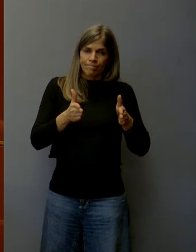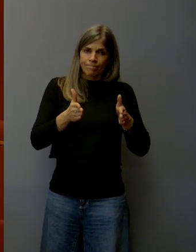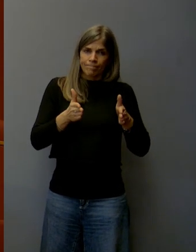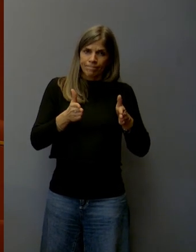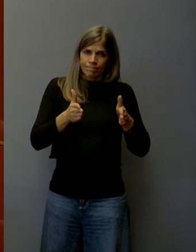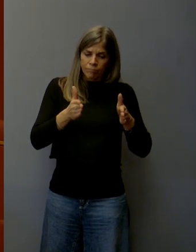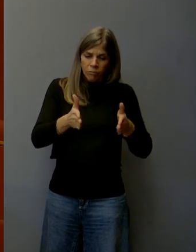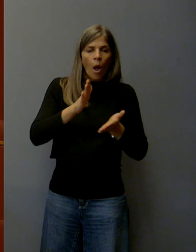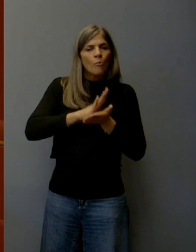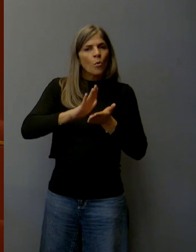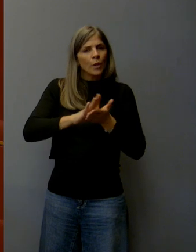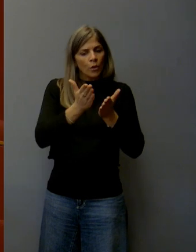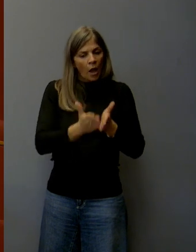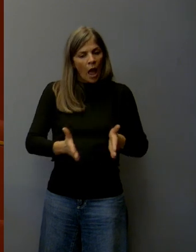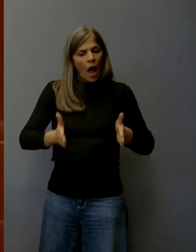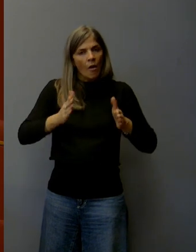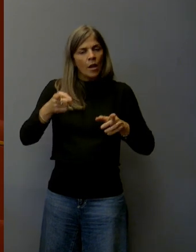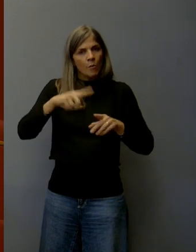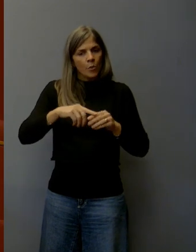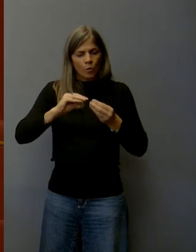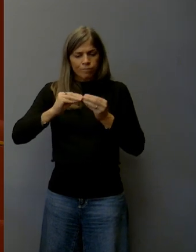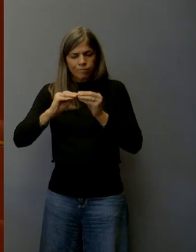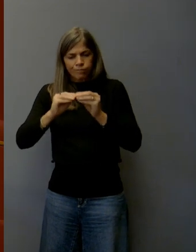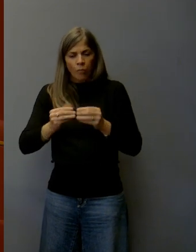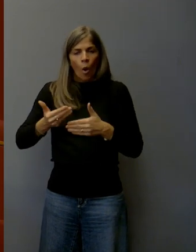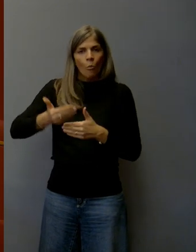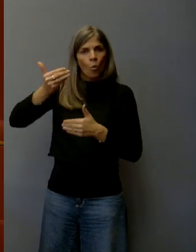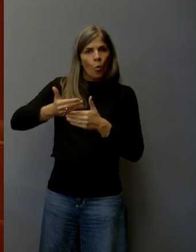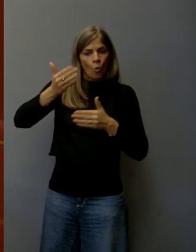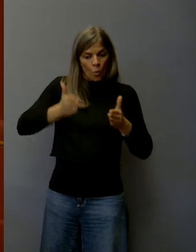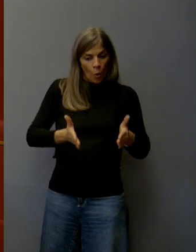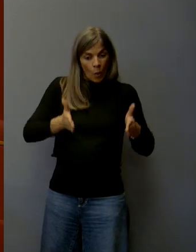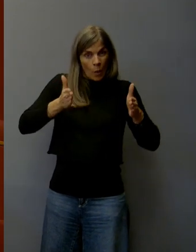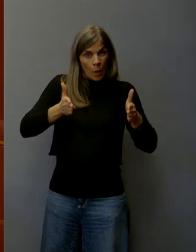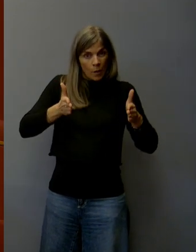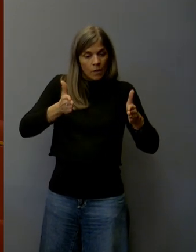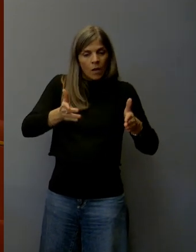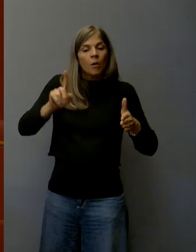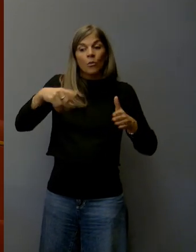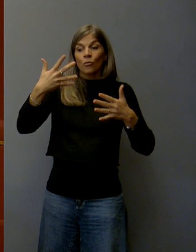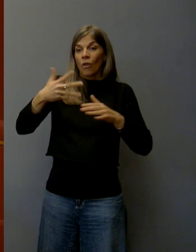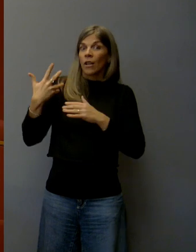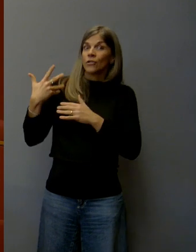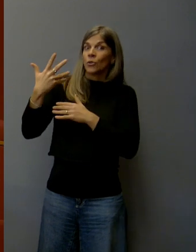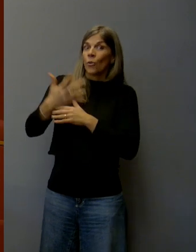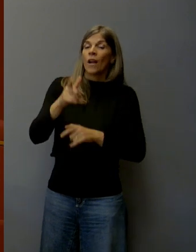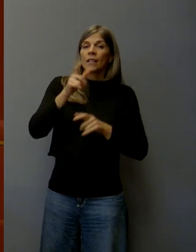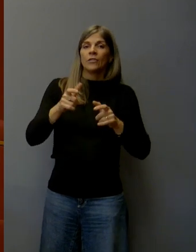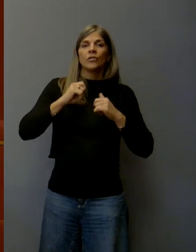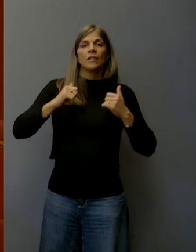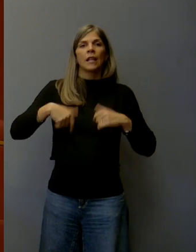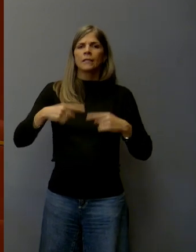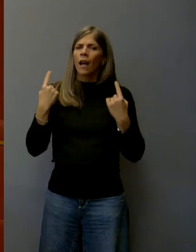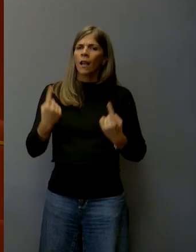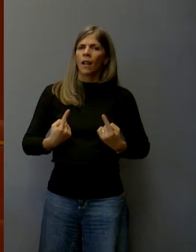pulitura degli api e la manutenzione ordinaria straordinaria dei muri e delle briglie considerato che da cinque anni ormai la cittadinanza attende con